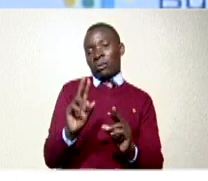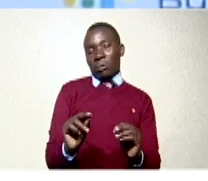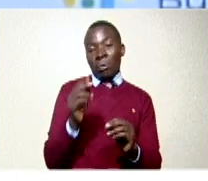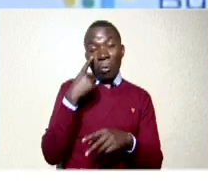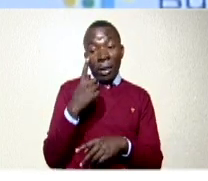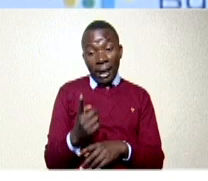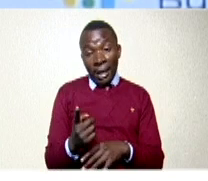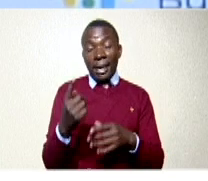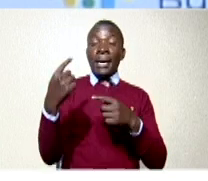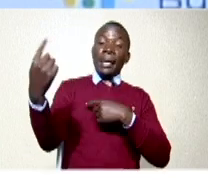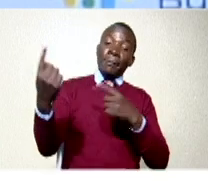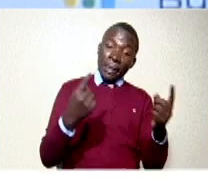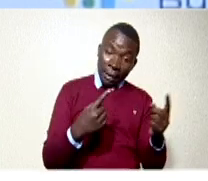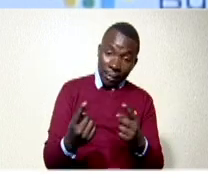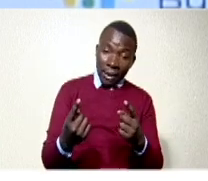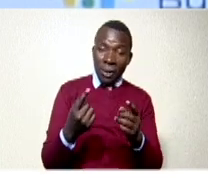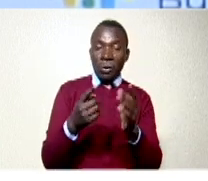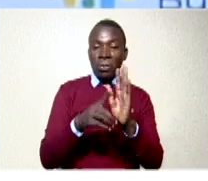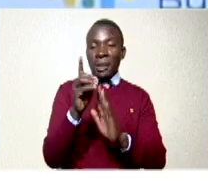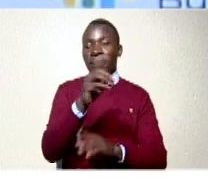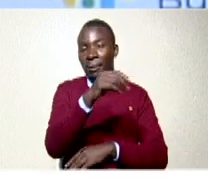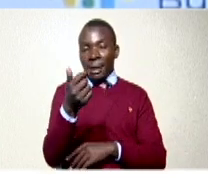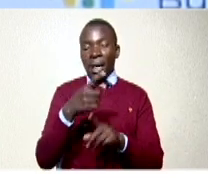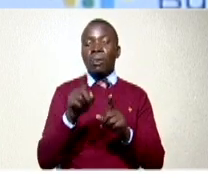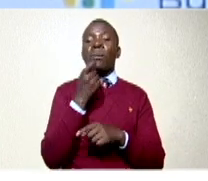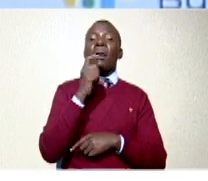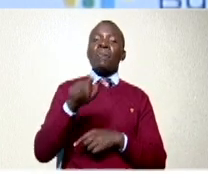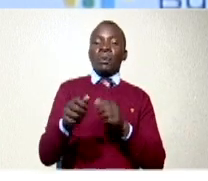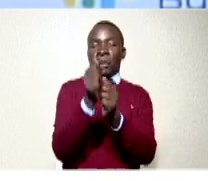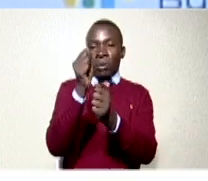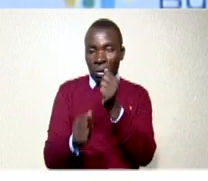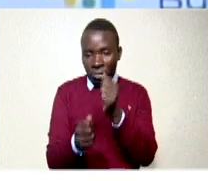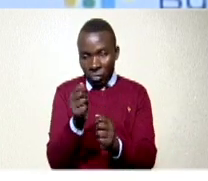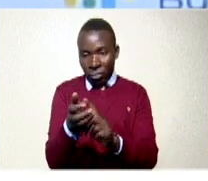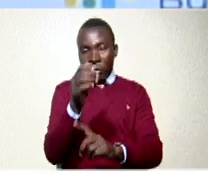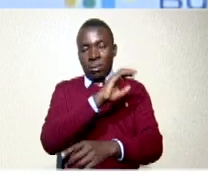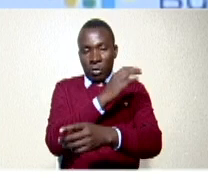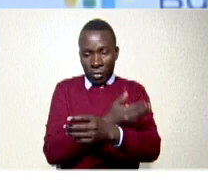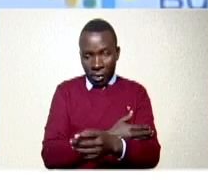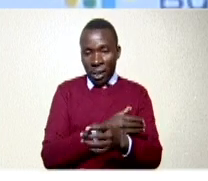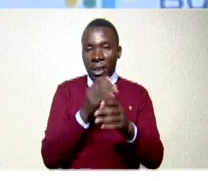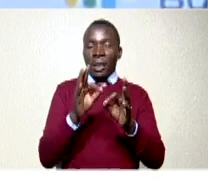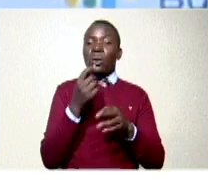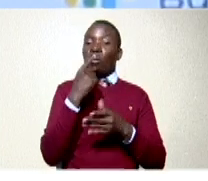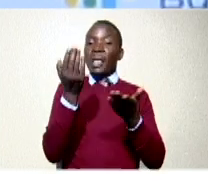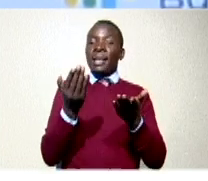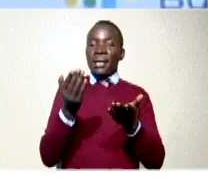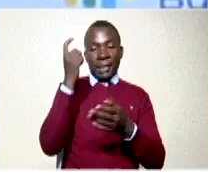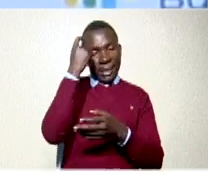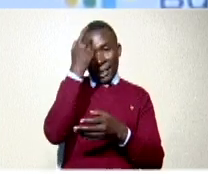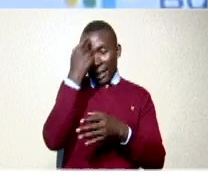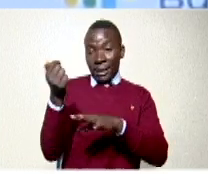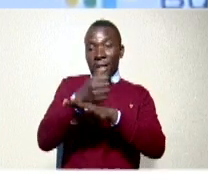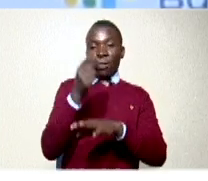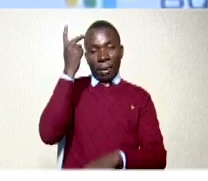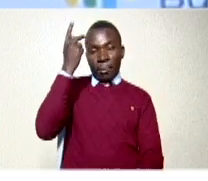ubone turi guteza imbere abahandi kandi twagombye kuba twishakamo ubushobozi. Icyo tuvuga rero ni ukugira ngo Leta zishyiraho za